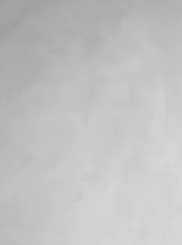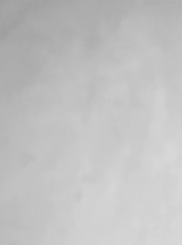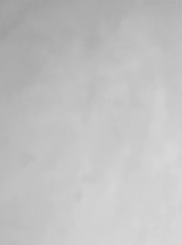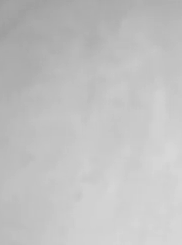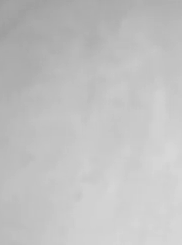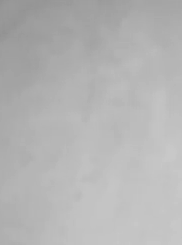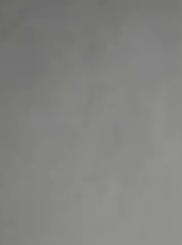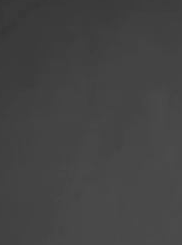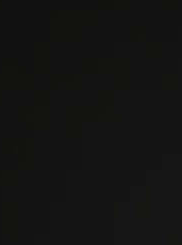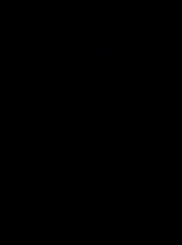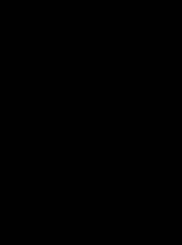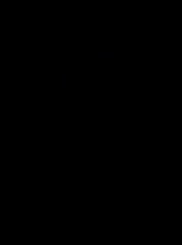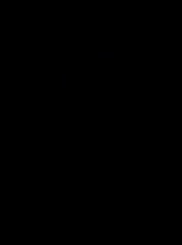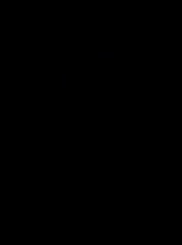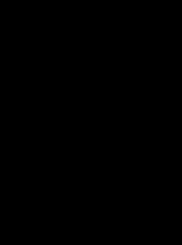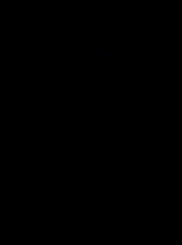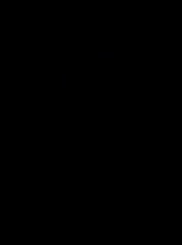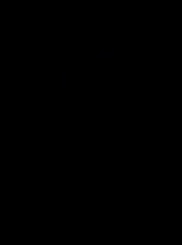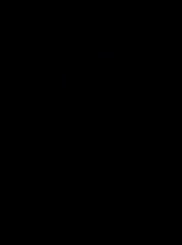Nächste Frage hat der Reitschuster.